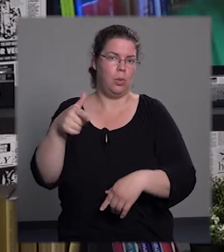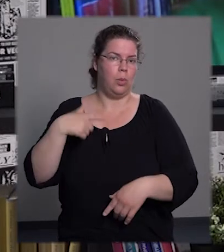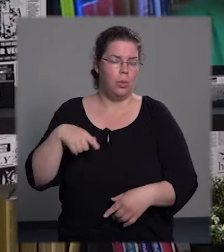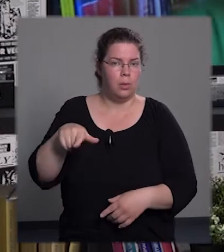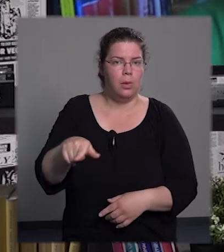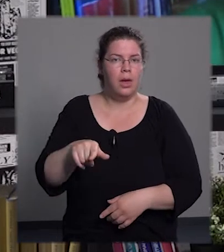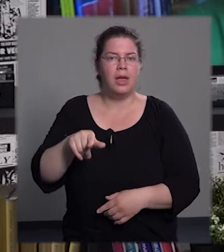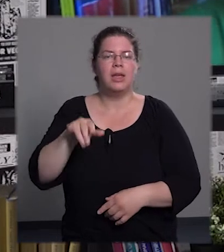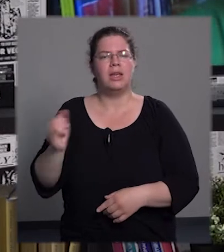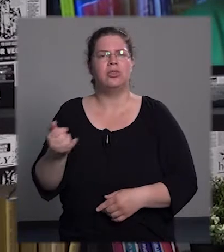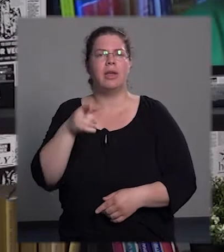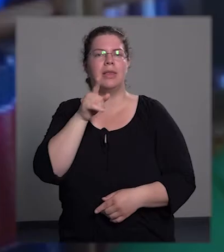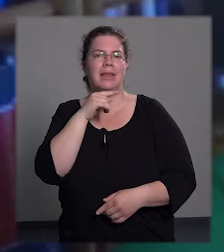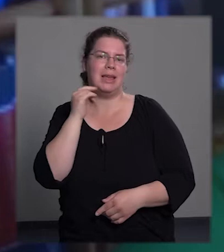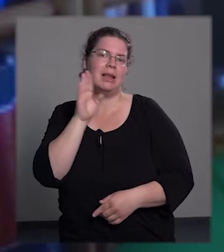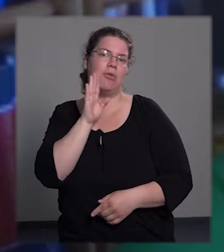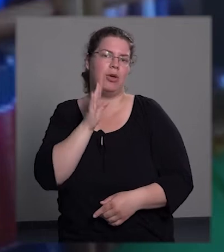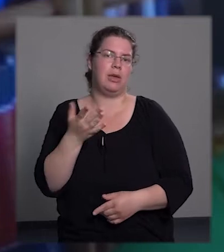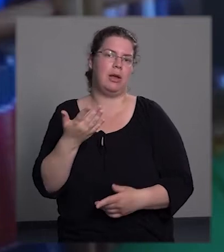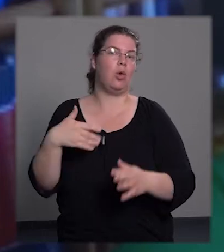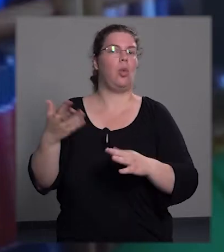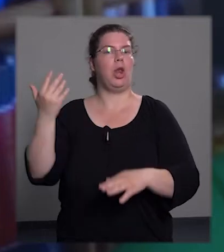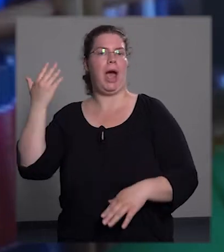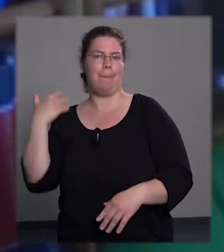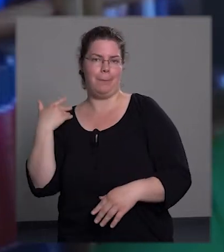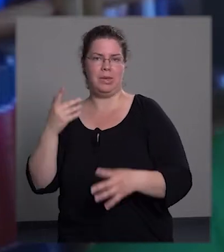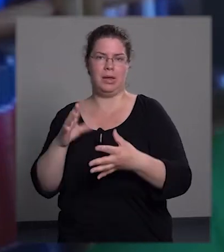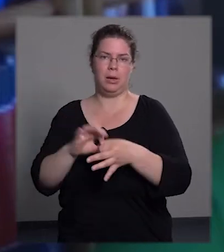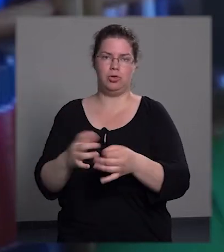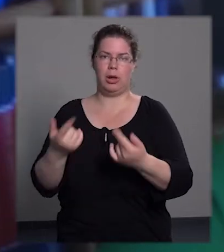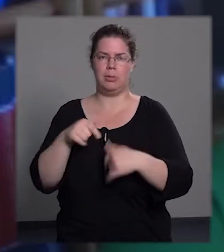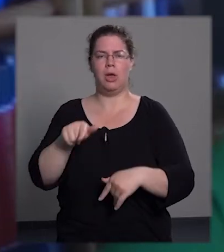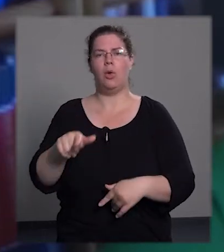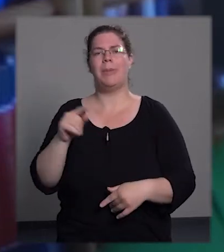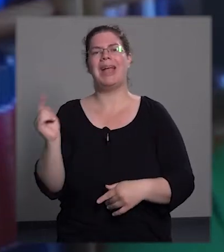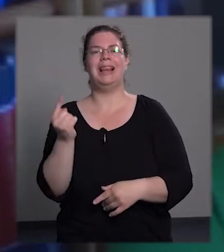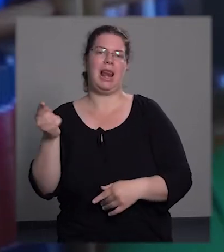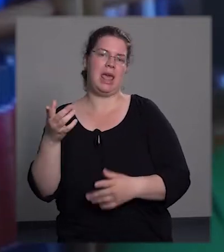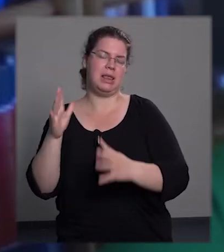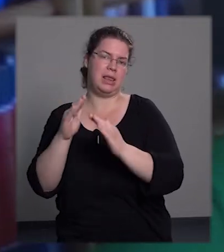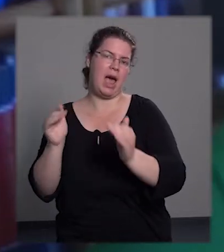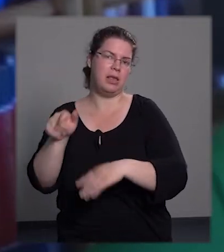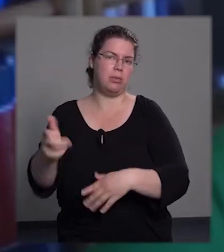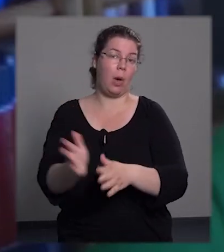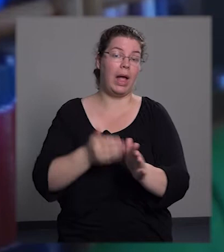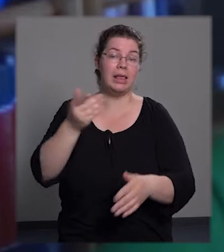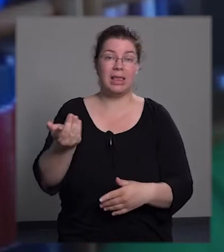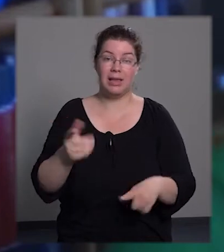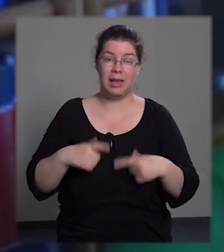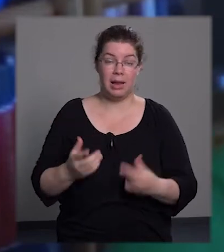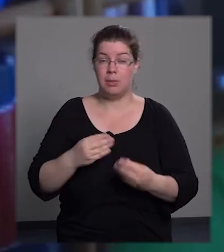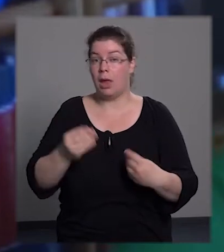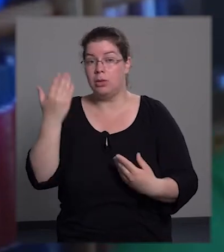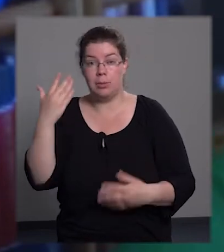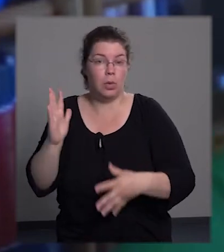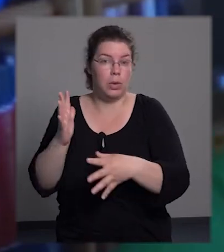korábbi kapcsolatából, és ő sajnos meg Lelencházba kezdte az életét, mert őt semmilyen módon nem tudták tartani,